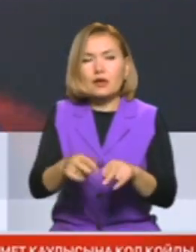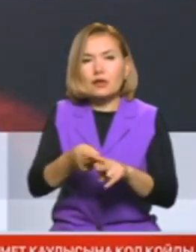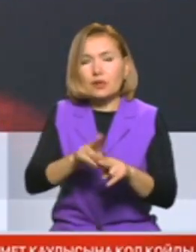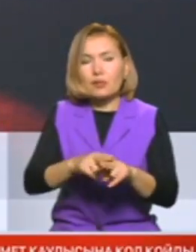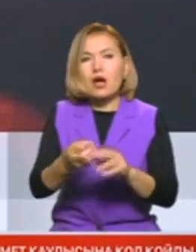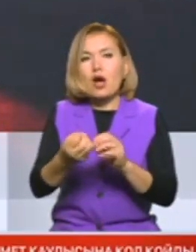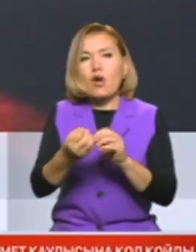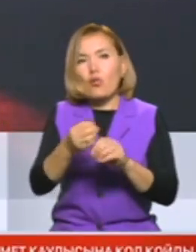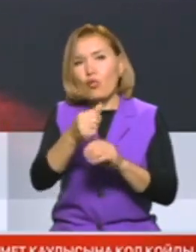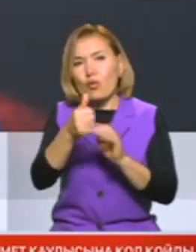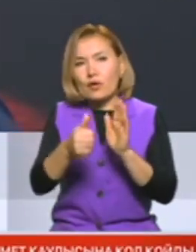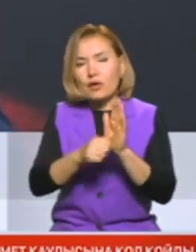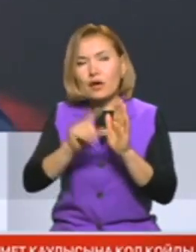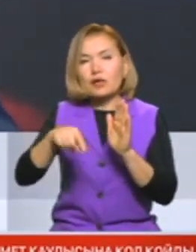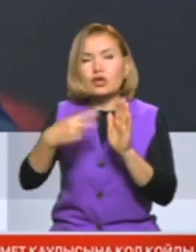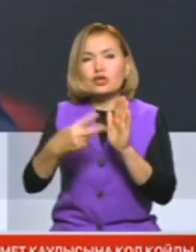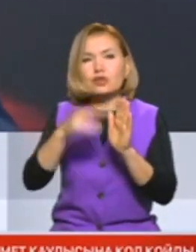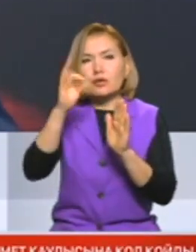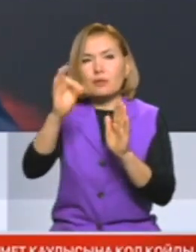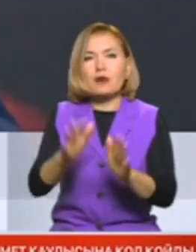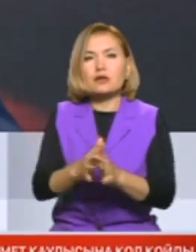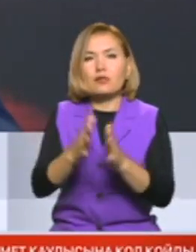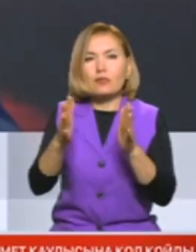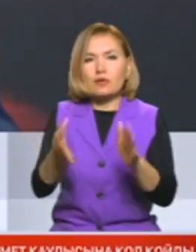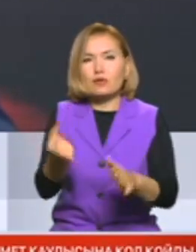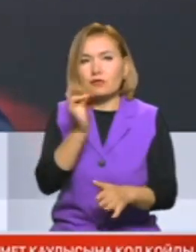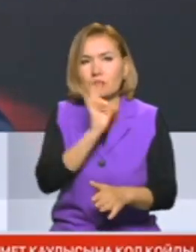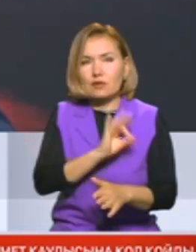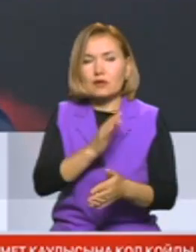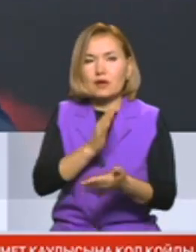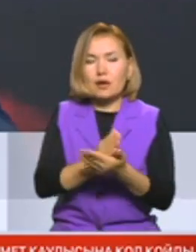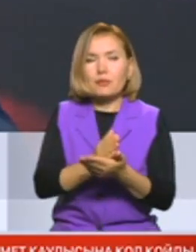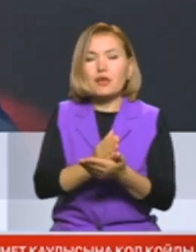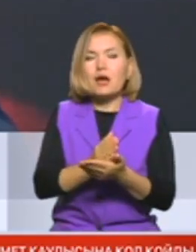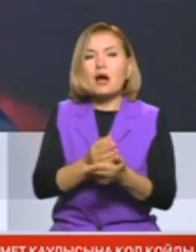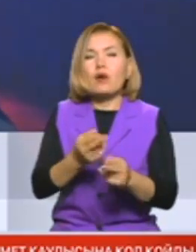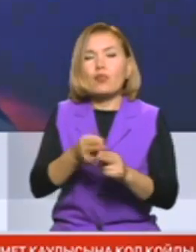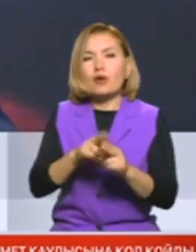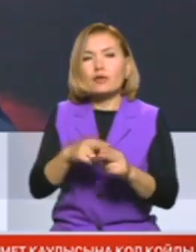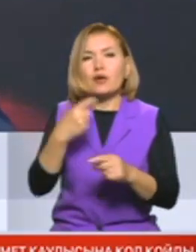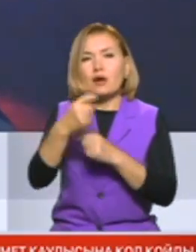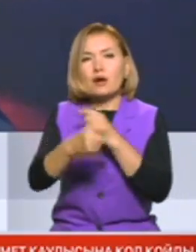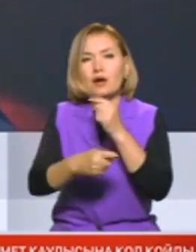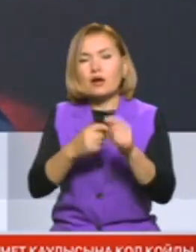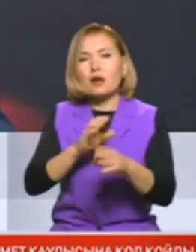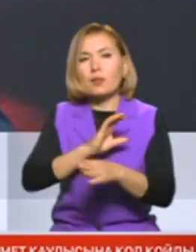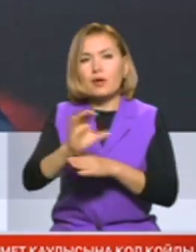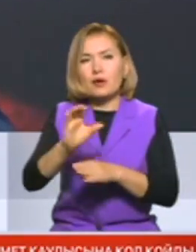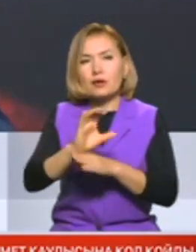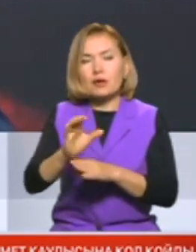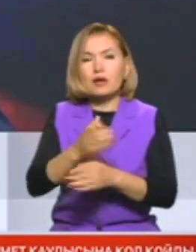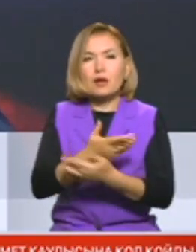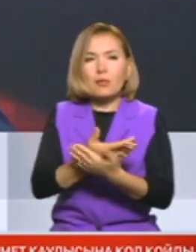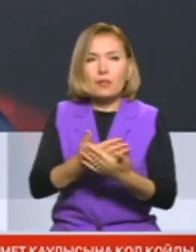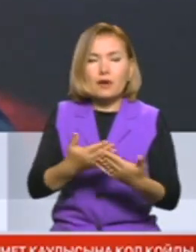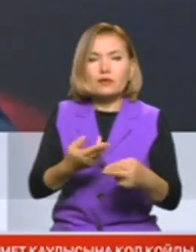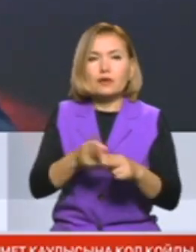салыстырғанда 16,7% өсті. Шикізаттық емес экспорттық тауарлардың